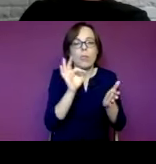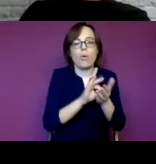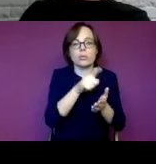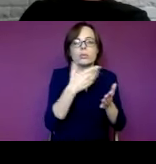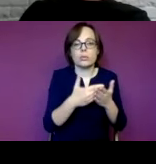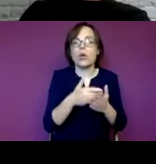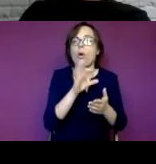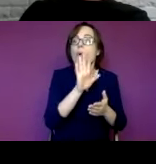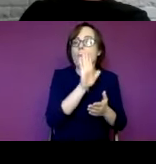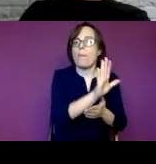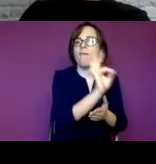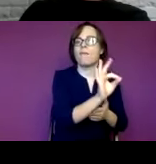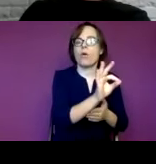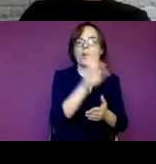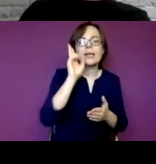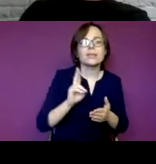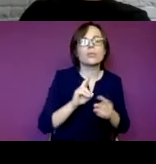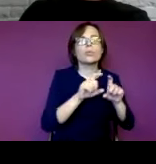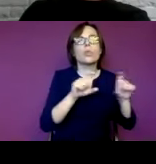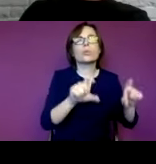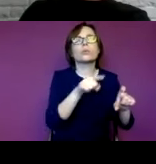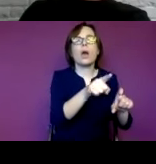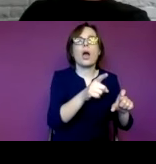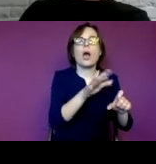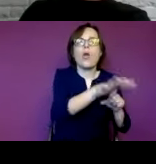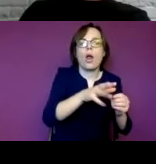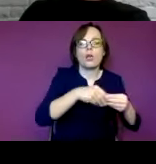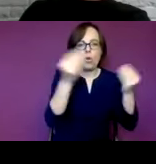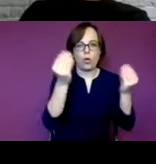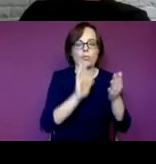instytucje rozwoju lokalnego, na przykład muzeum, gdzieś Swołowo